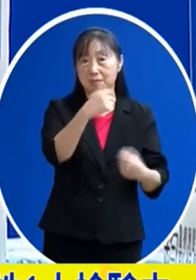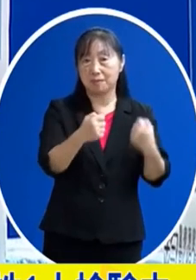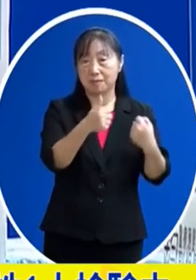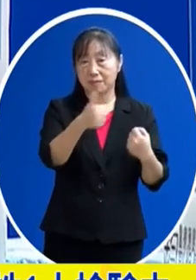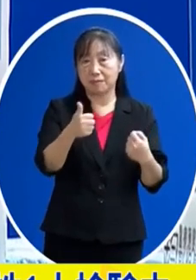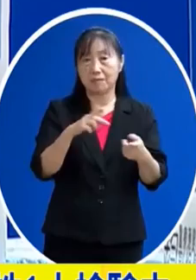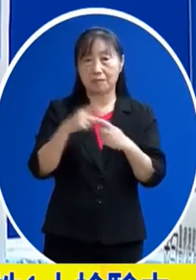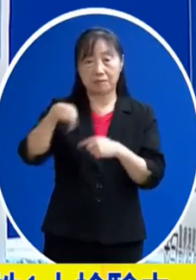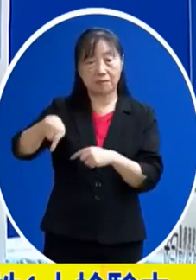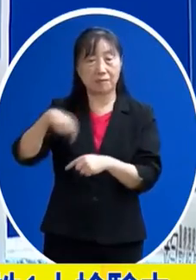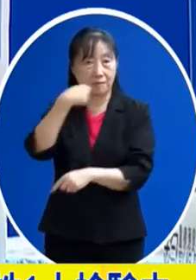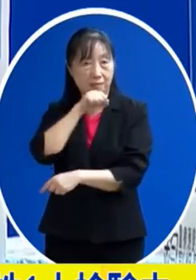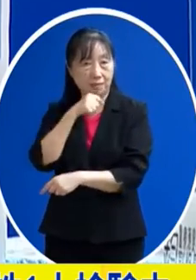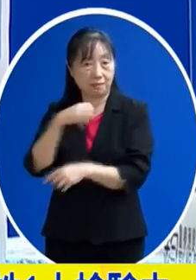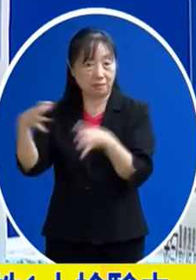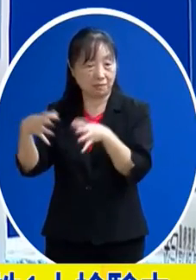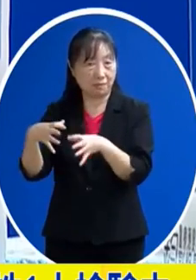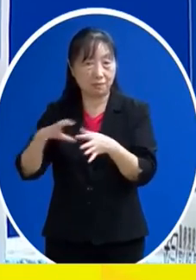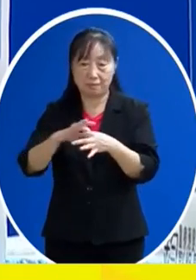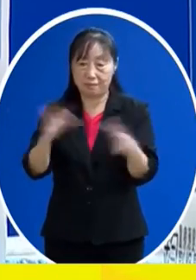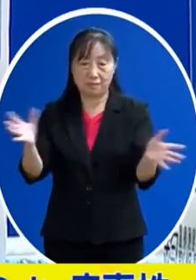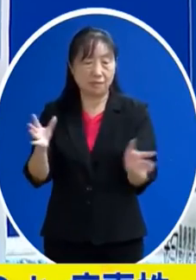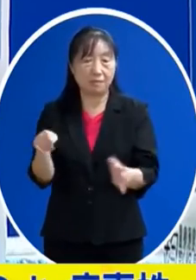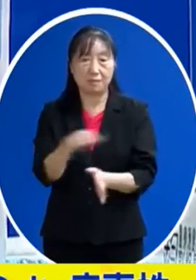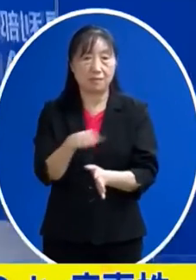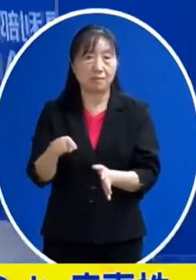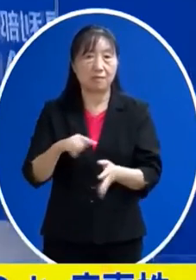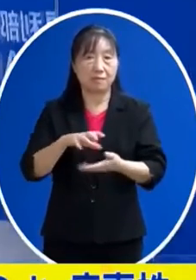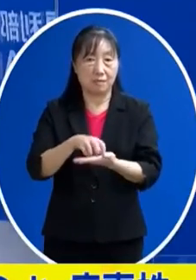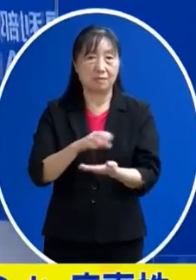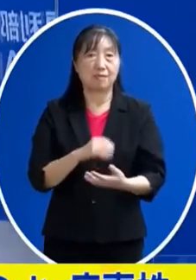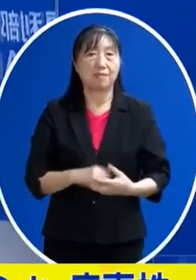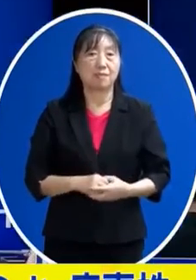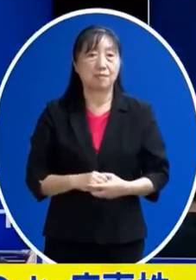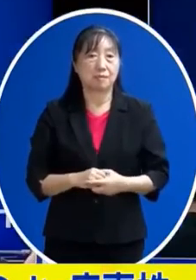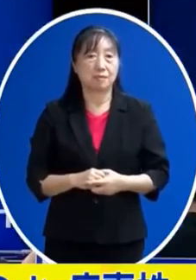跟先前的本土群聚有关联。